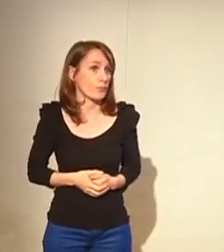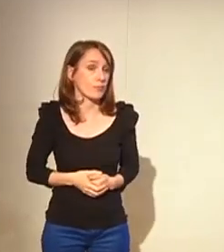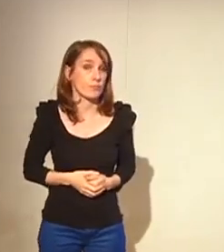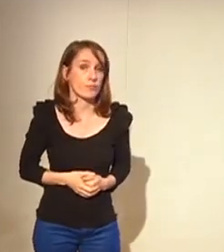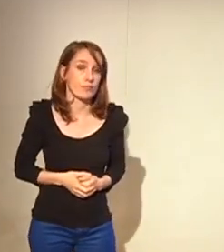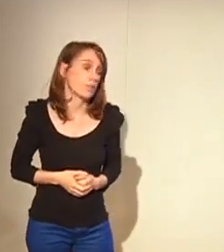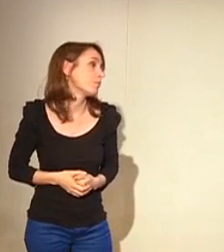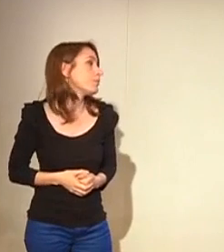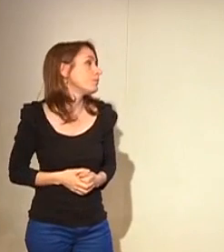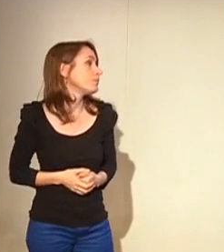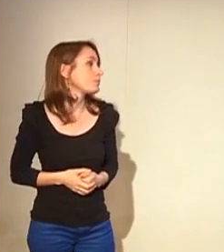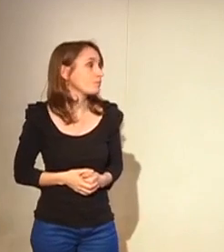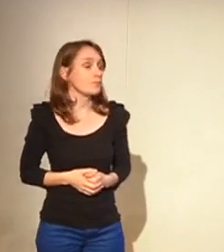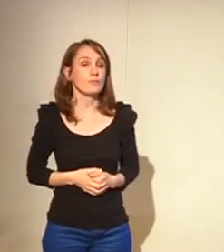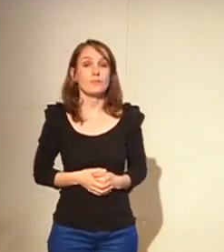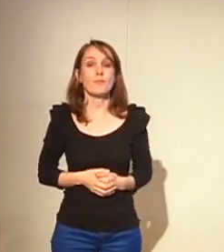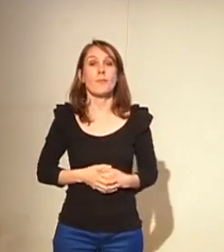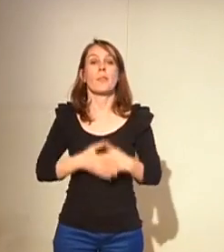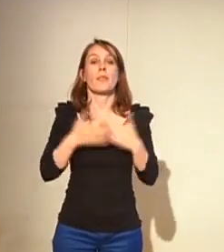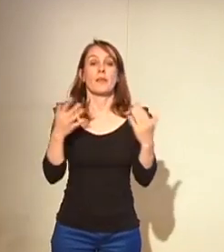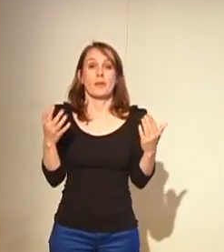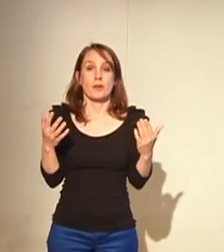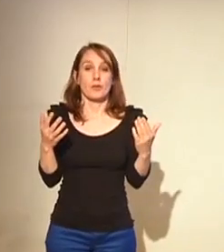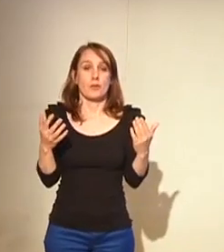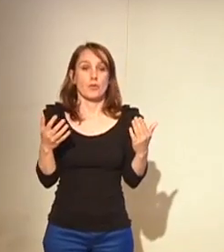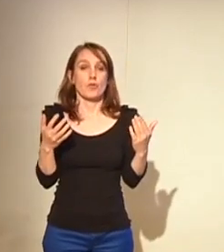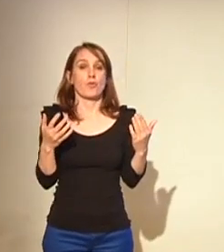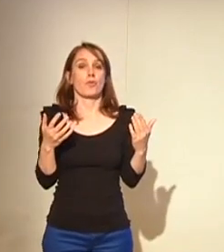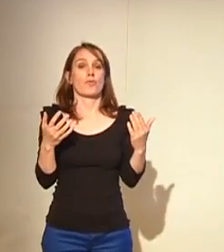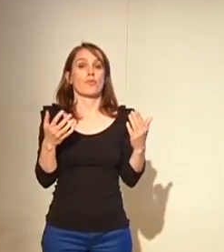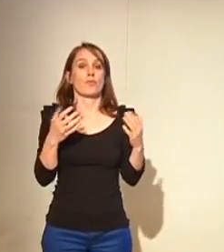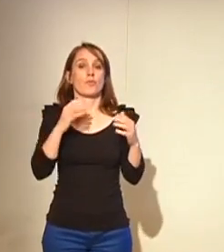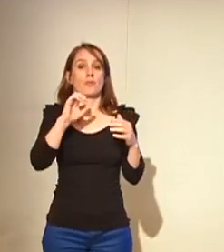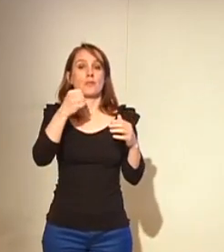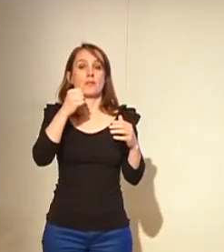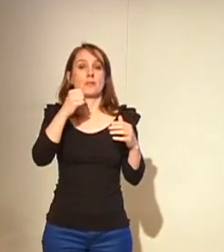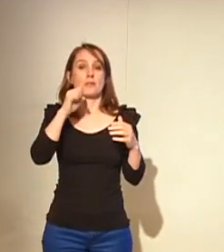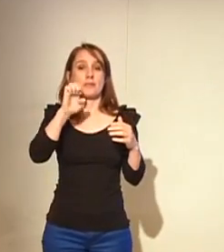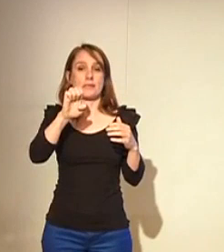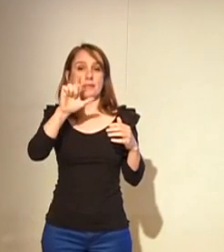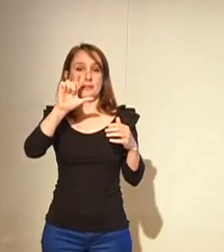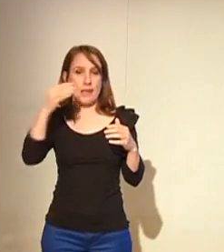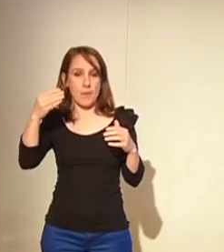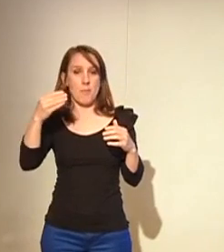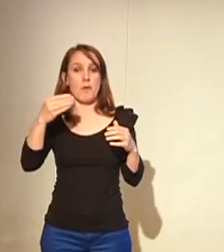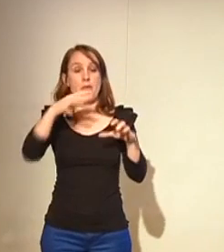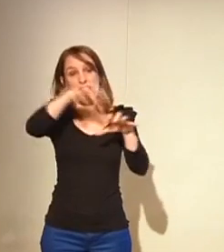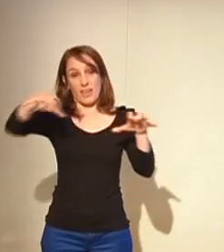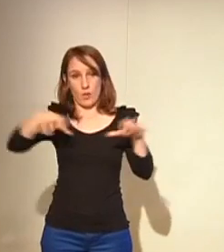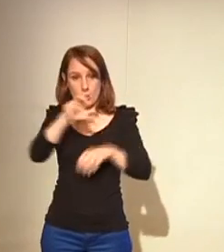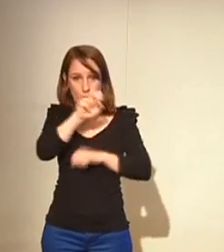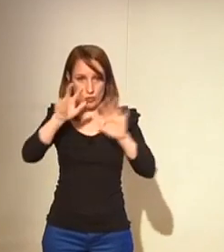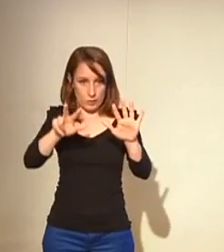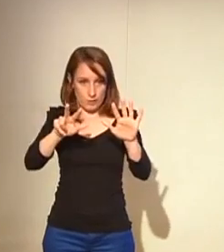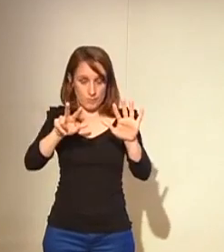classeur donc représentant à la SEM territoire 38 pour lequel